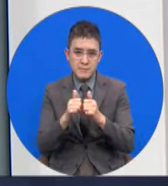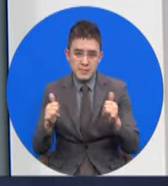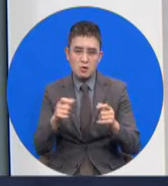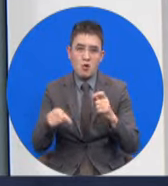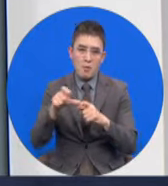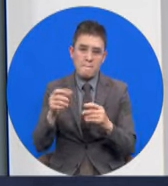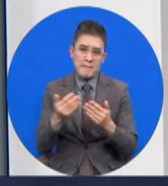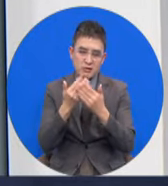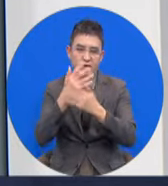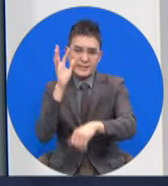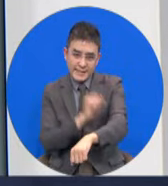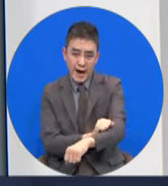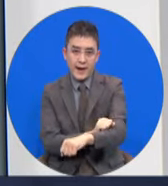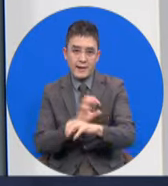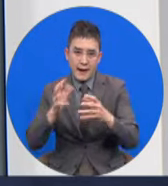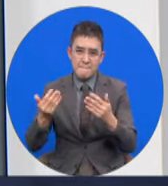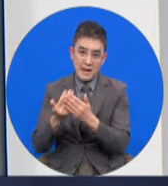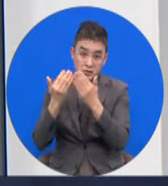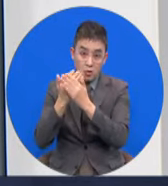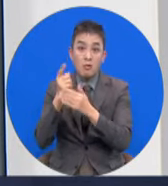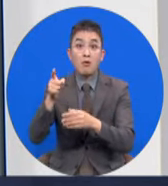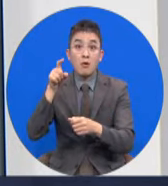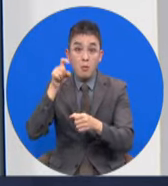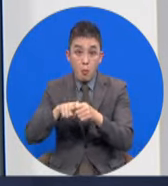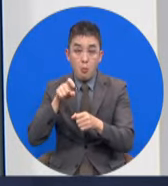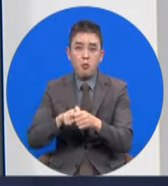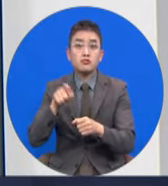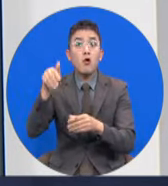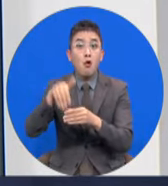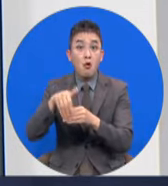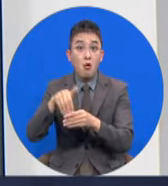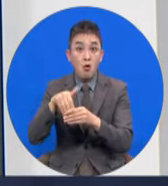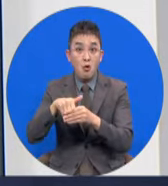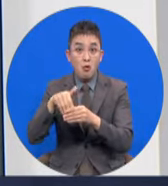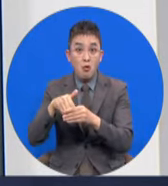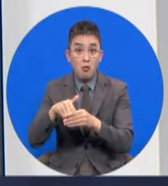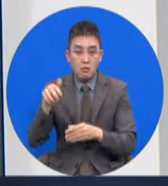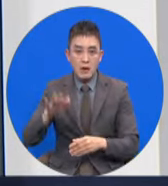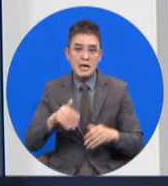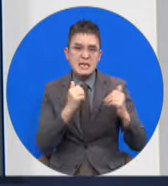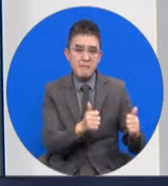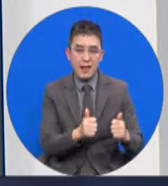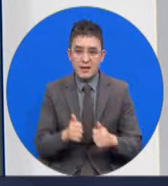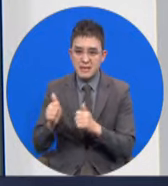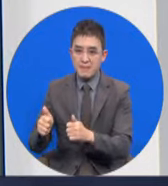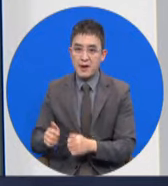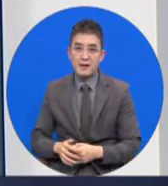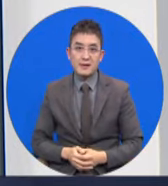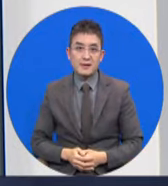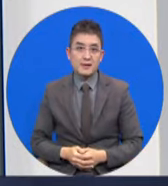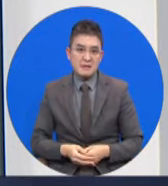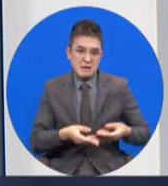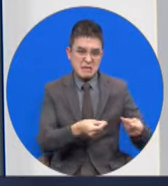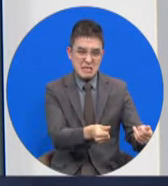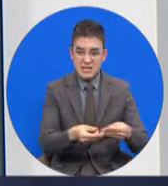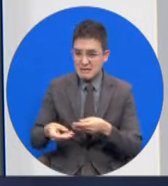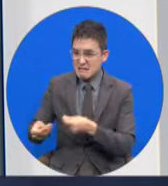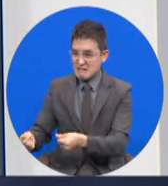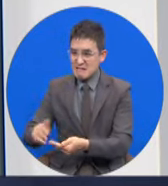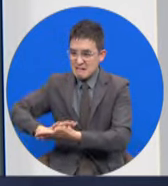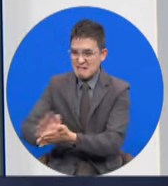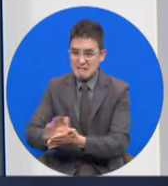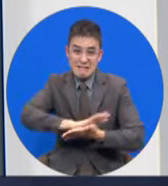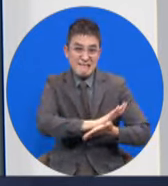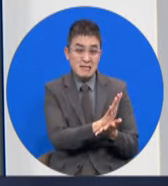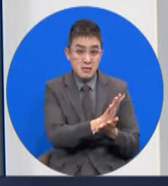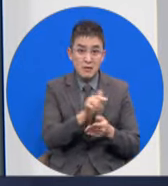수 있다는 걸 보여주는 게 선거의 가장 큰 목표입니다. 심판에서 이 사람 어떻게 죽이겠다, 어떻게 뭐 망가뜨리겠다.